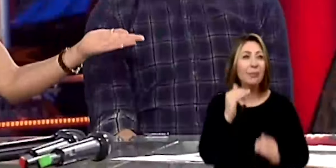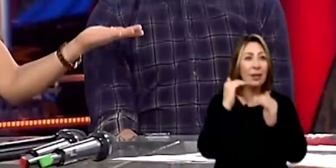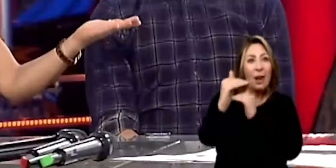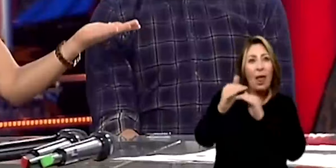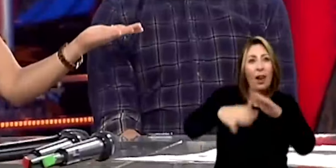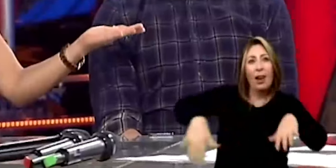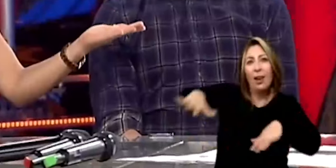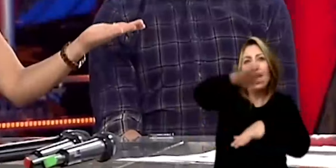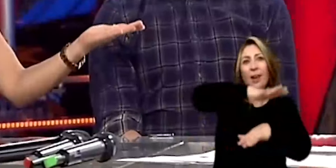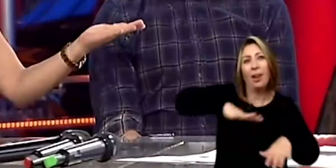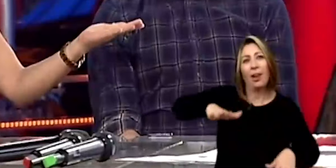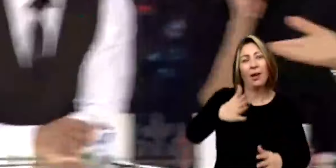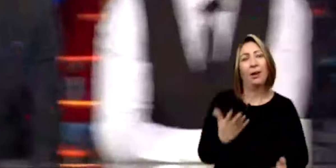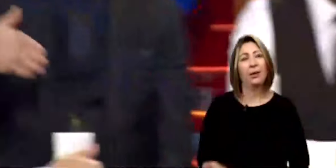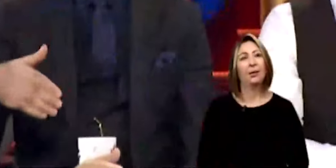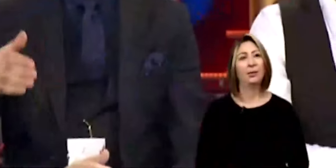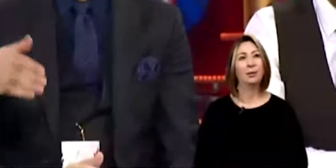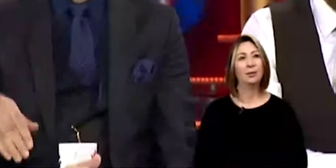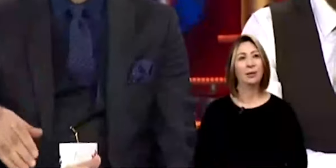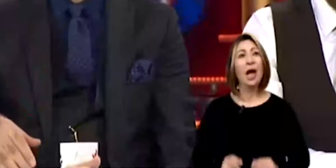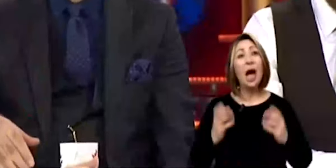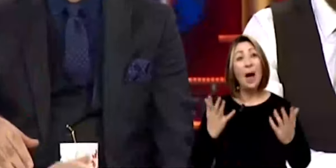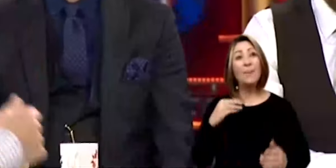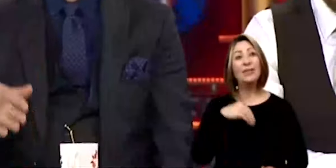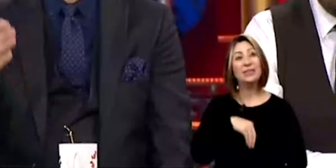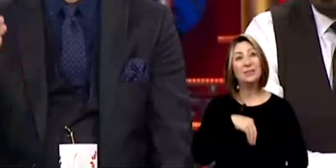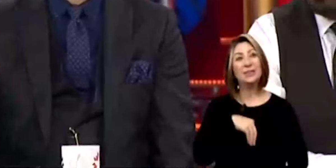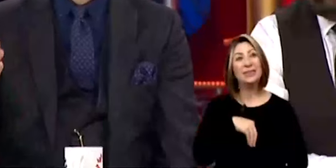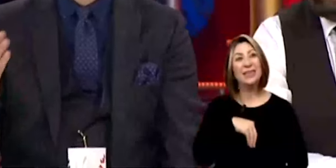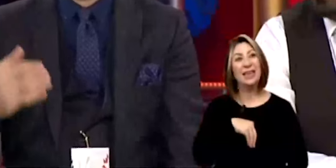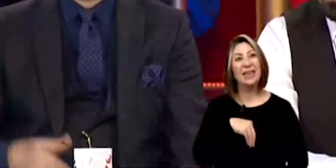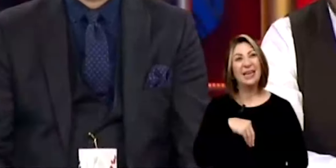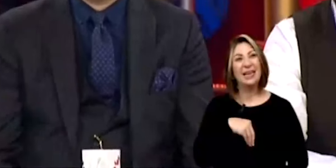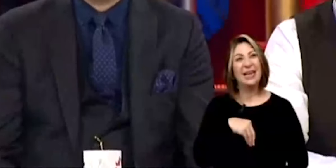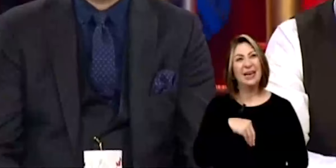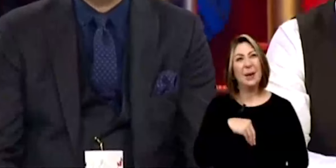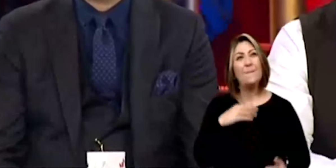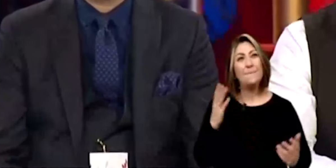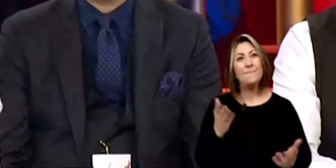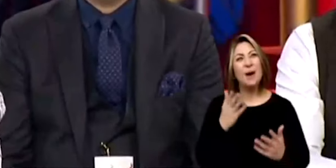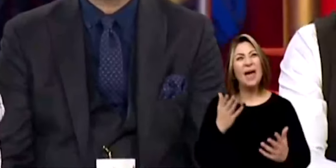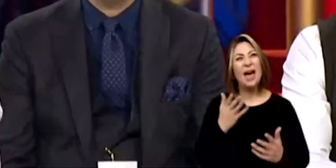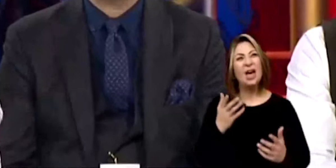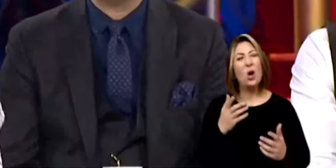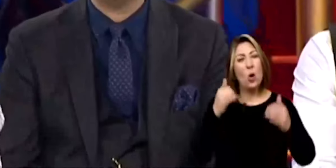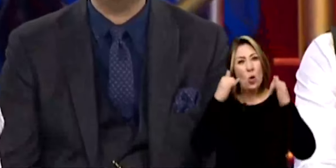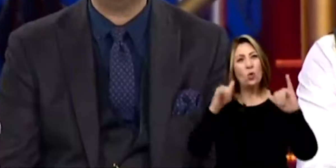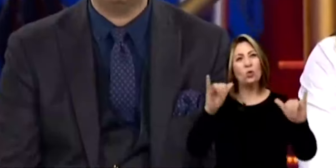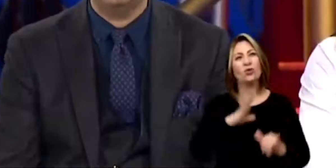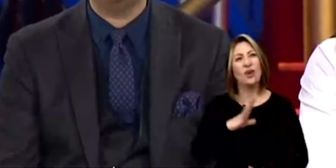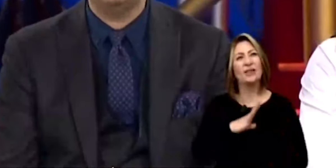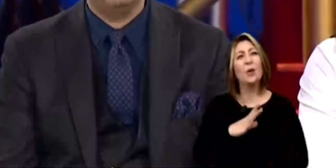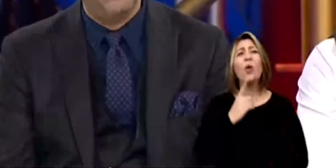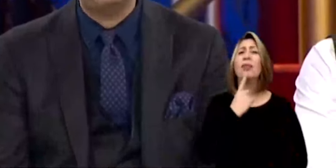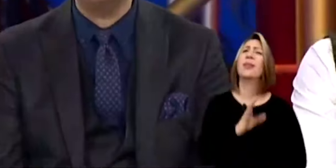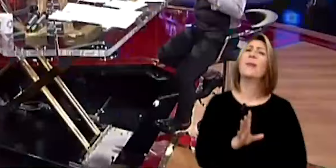Genel erkekler. Ama içimizde de yani şey de çok bence yani bayağı bir şey var, öküz var aslında değil mi? Böyle